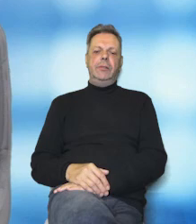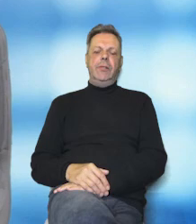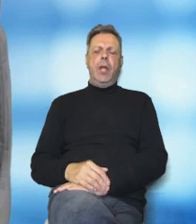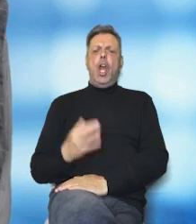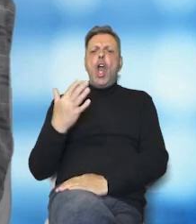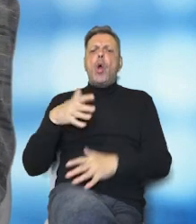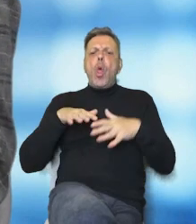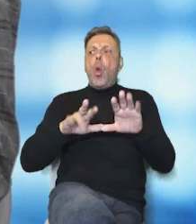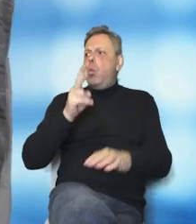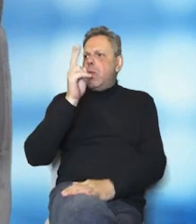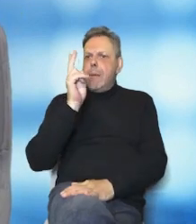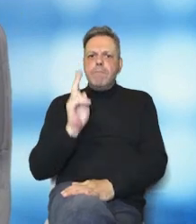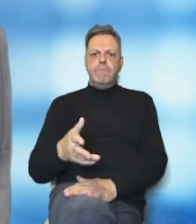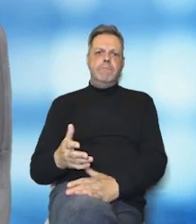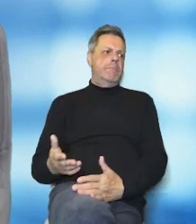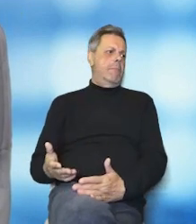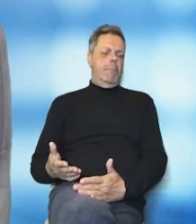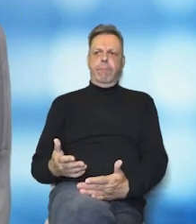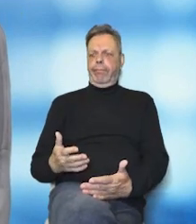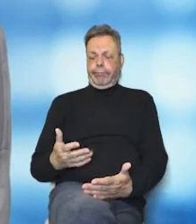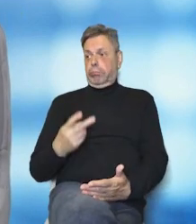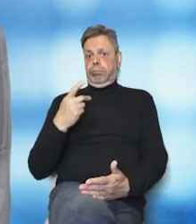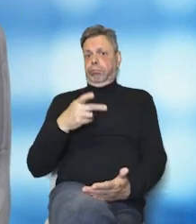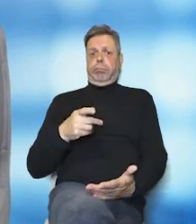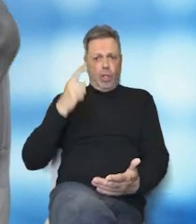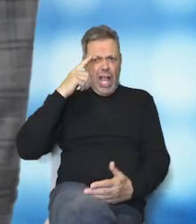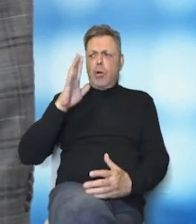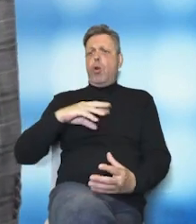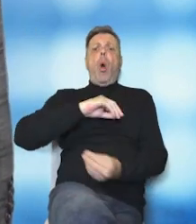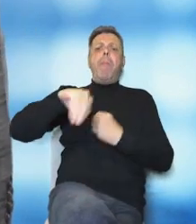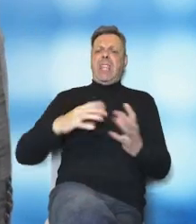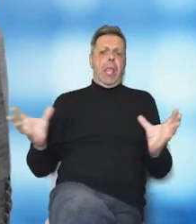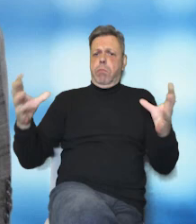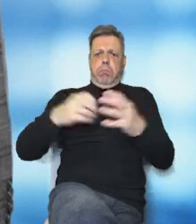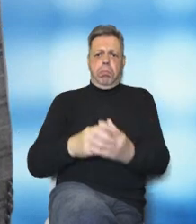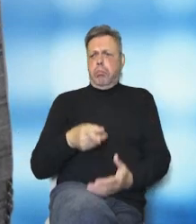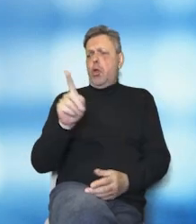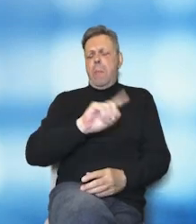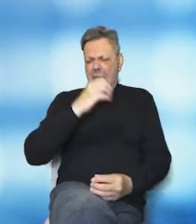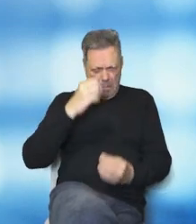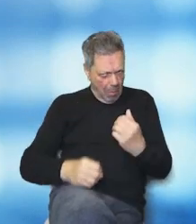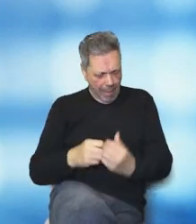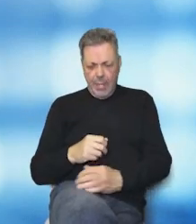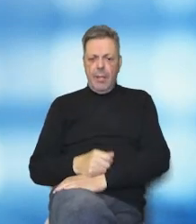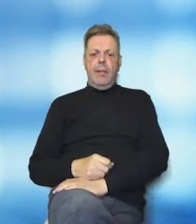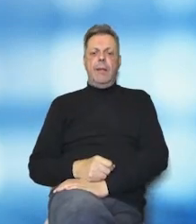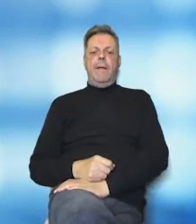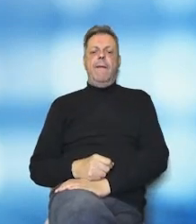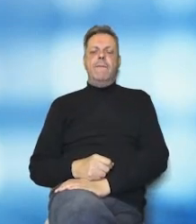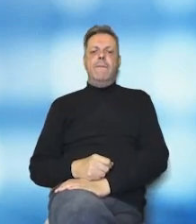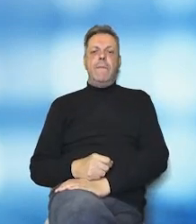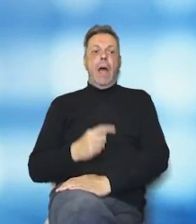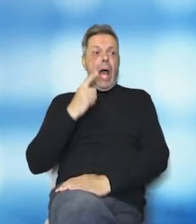koliko ljudi može, znači može čitava obitelj sudjelovati, tako je. To nije nikakav problem.